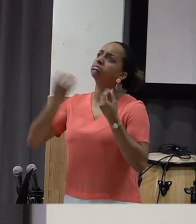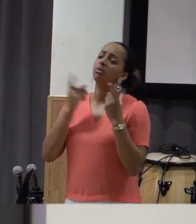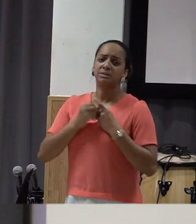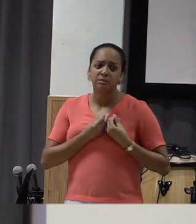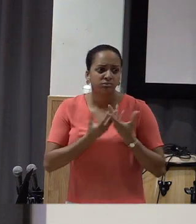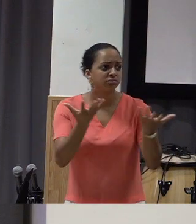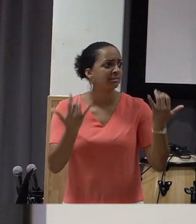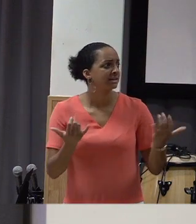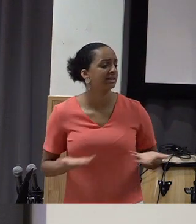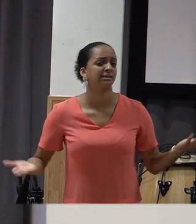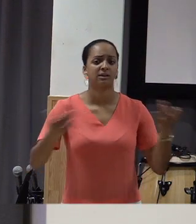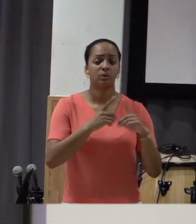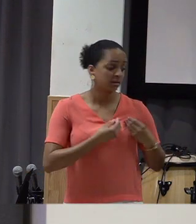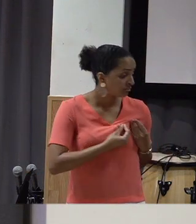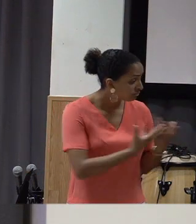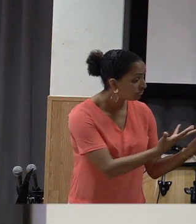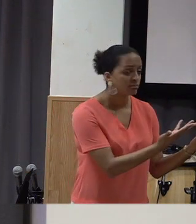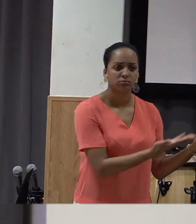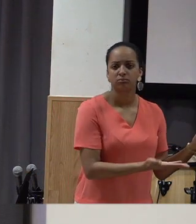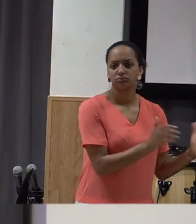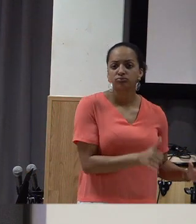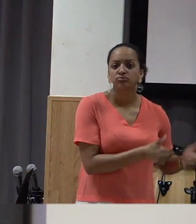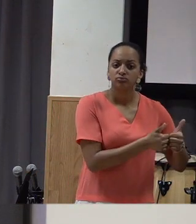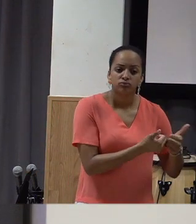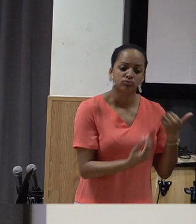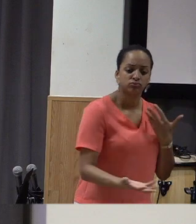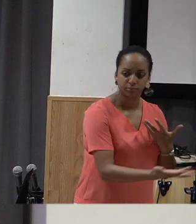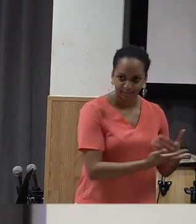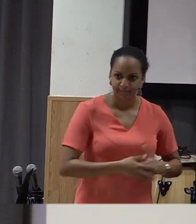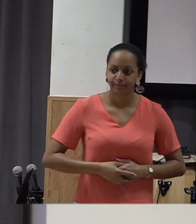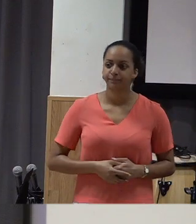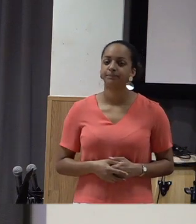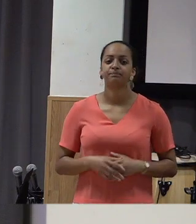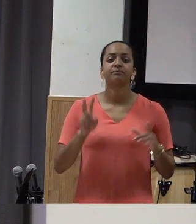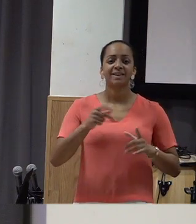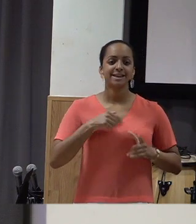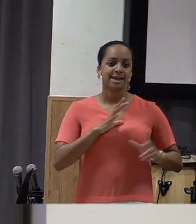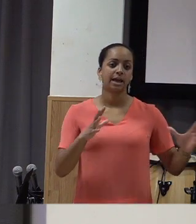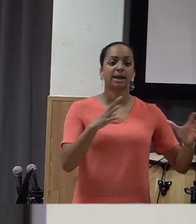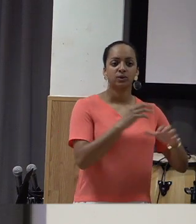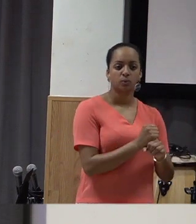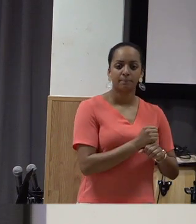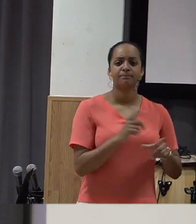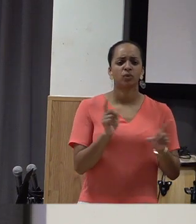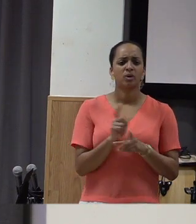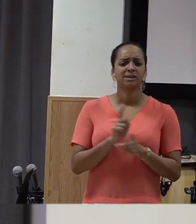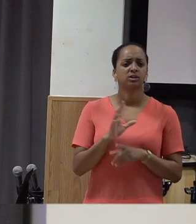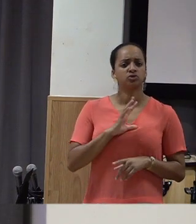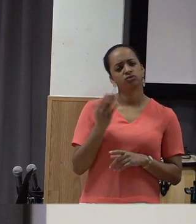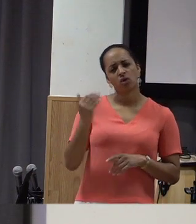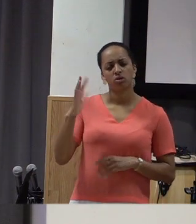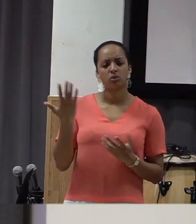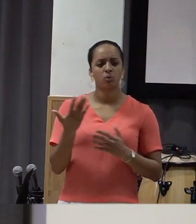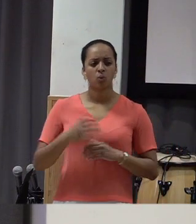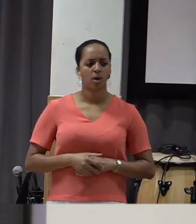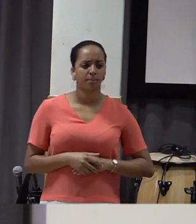humain. L'avant-dernière chose que nous avions évoquée la dernière fois, je passe un peu rapidement, c'est un résumé, c'était l'ignorance. Nous avions dit